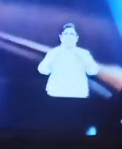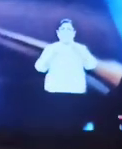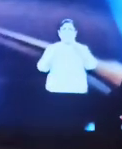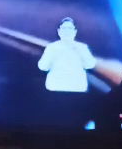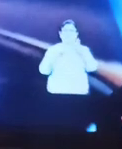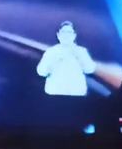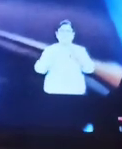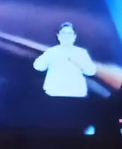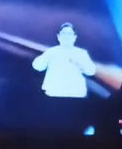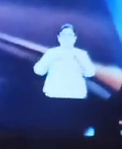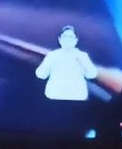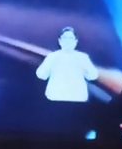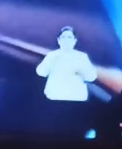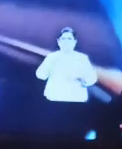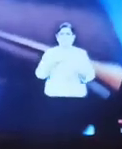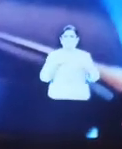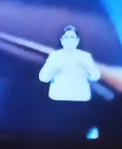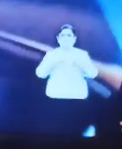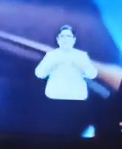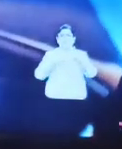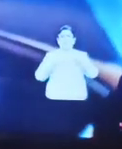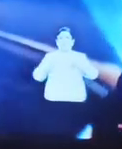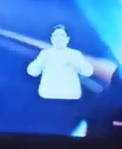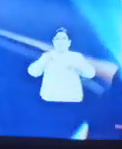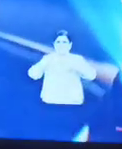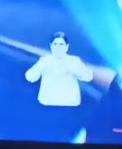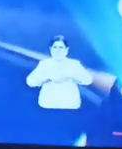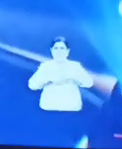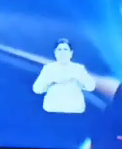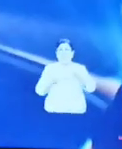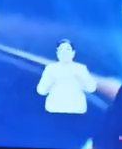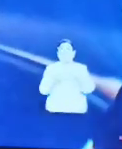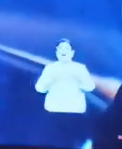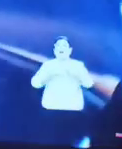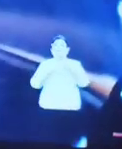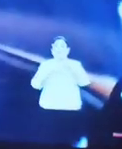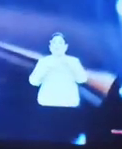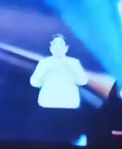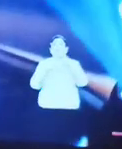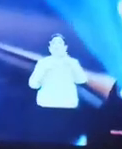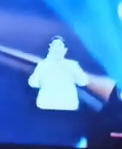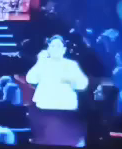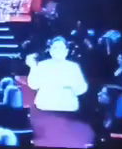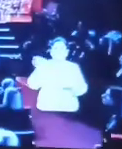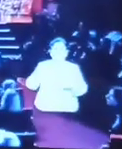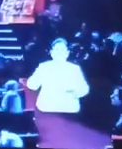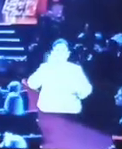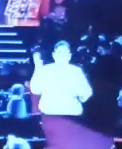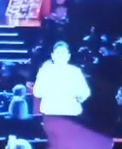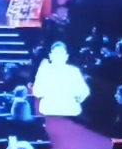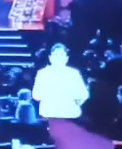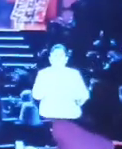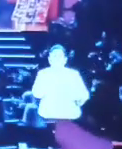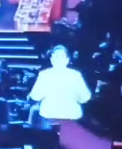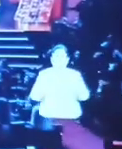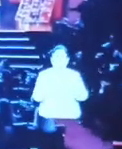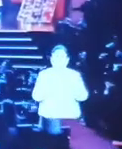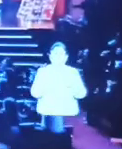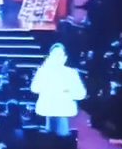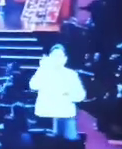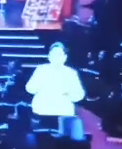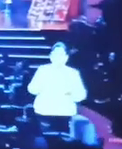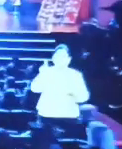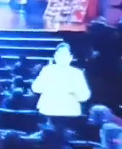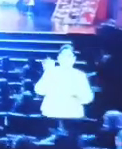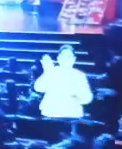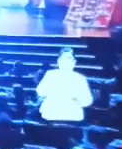خیلی معروفش توی سریال خرم سلطان بود که مادر سلطان سلیمان بود، توی عشق ممنون که مادر